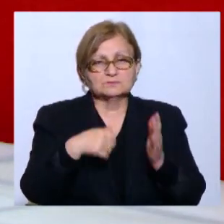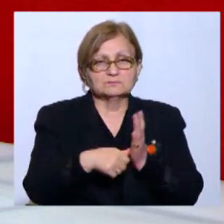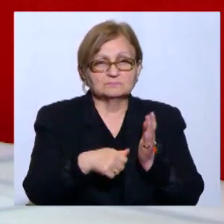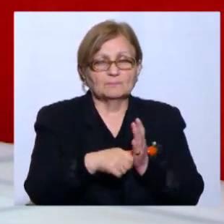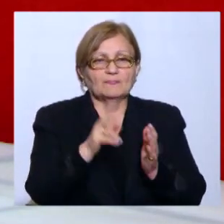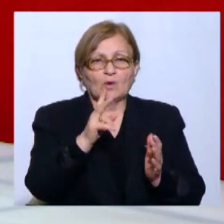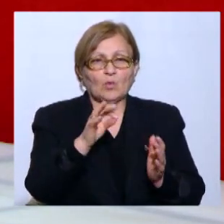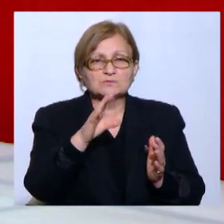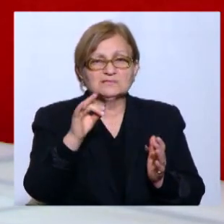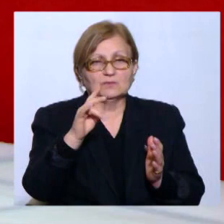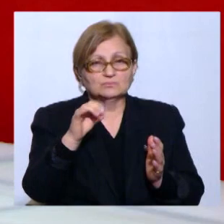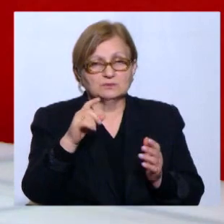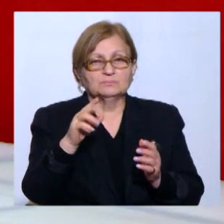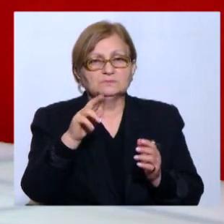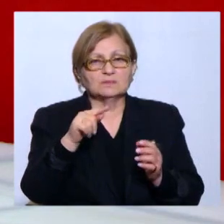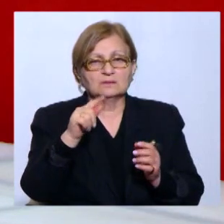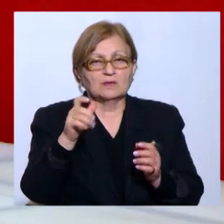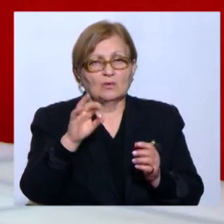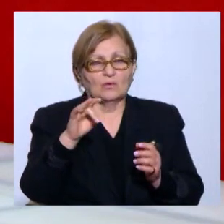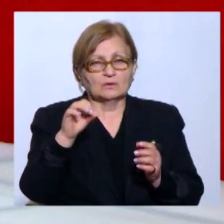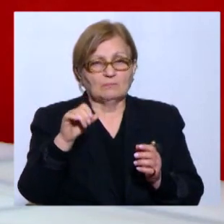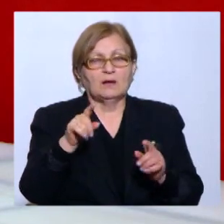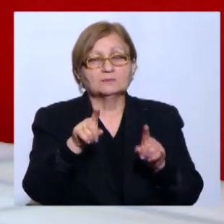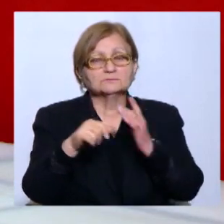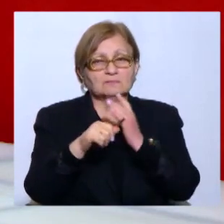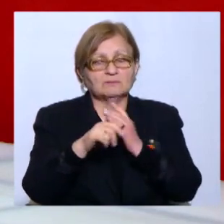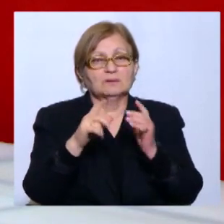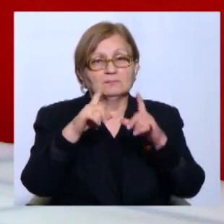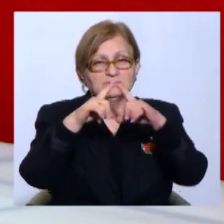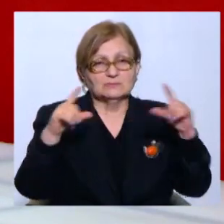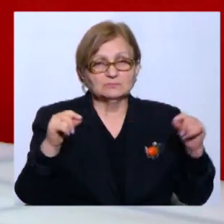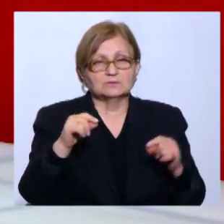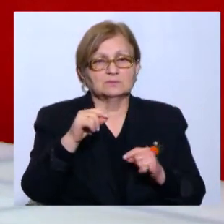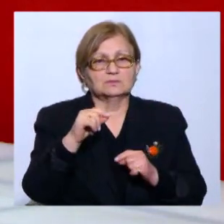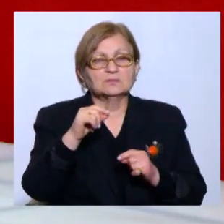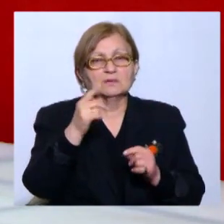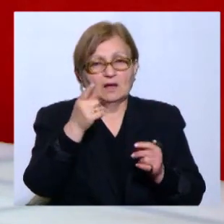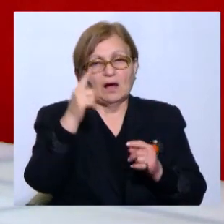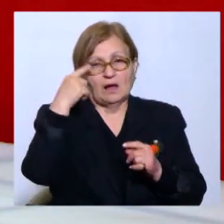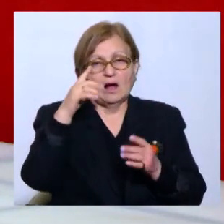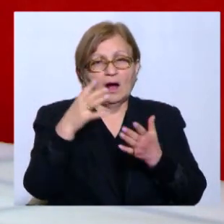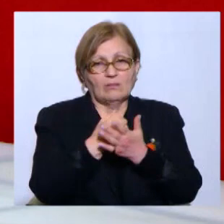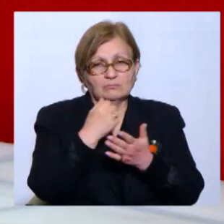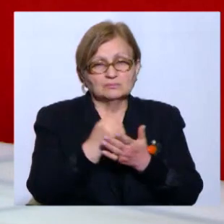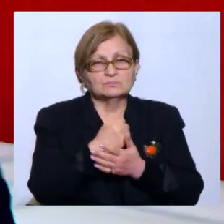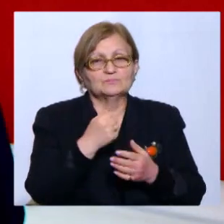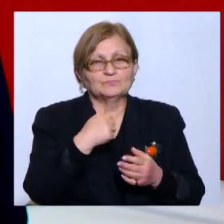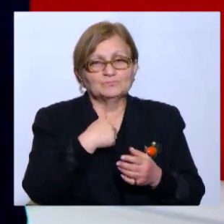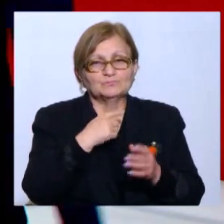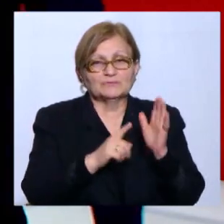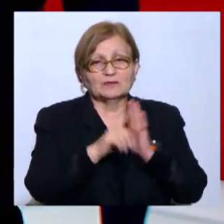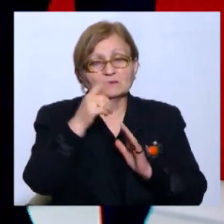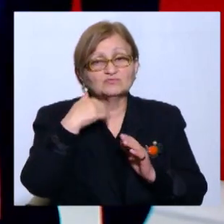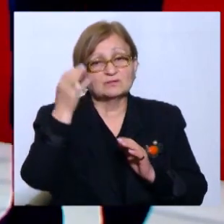ასევე კოსინუსების თეორემას, რომელიც კიდევ უფრო დაგვეხმარება სამკუთხედების ამოხსნაში. Sanam gadavot sakutrev kosinusebis teoremaze, modit